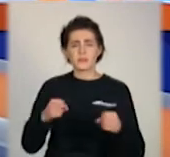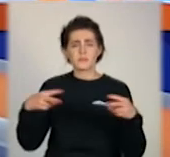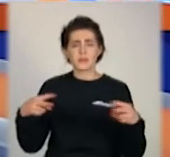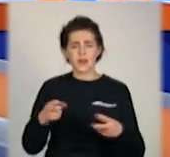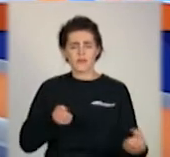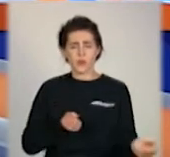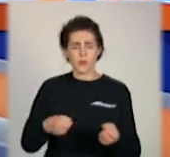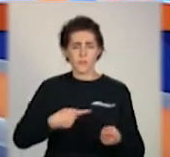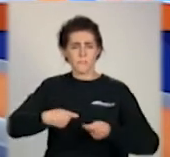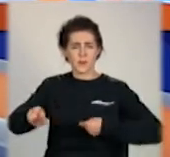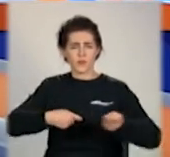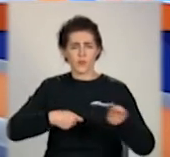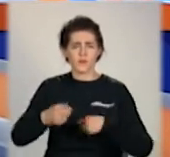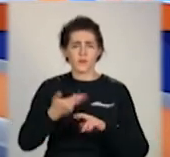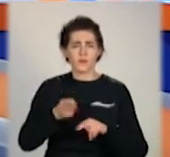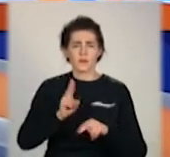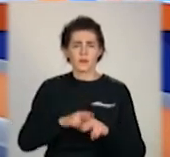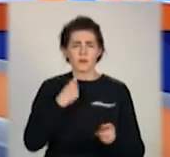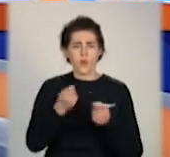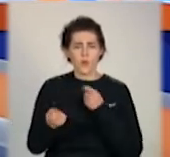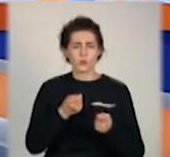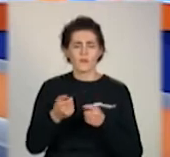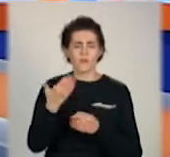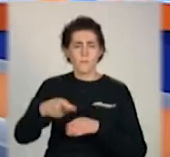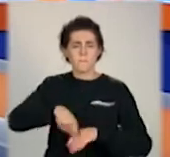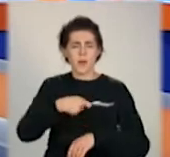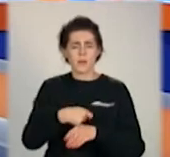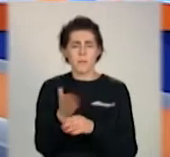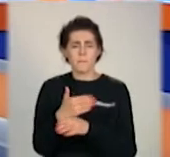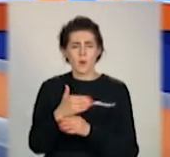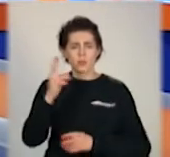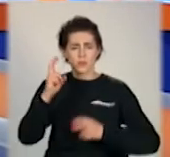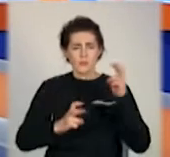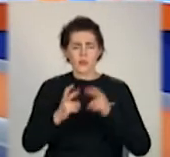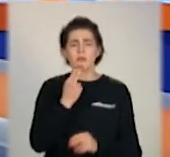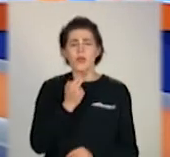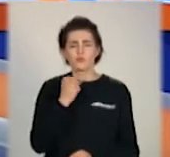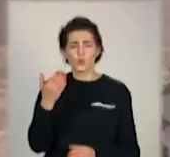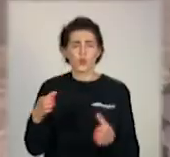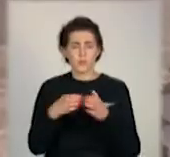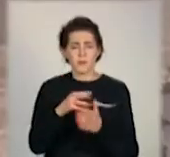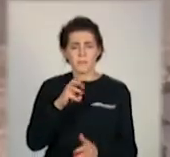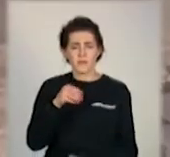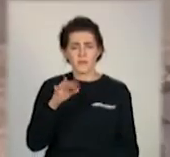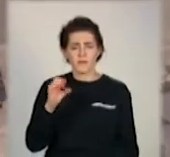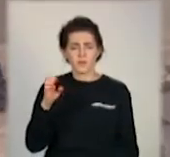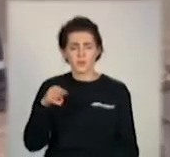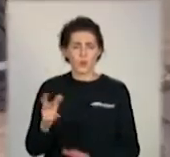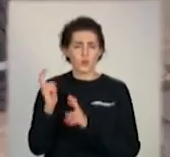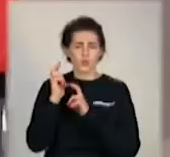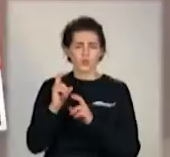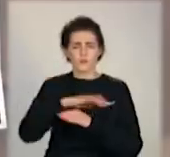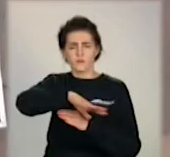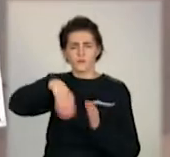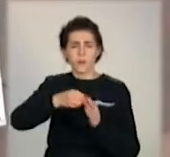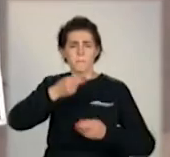Спецавтомобілі для перевезення радіоактивних матеріалів придбав маріупольський комбінат імені Ілліча групи «Метінвест». Вантажний відсік